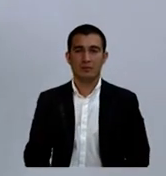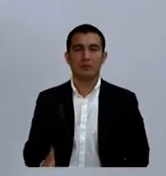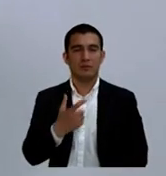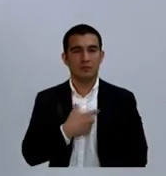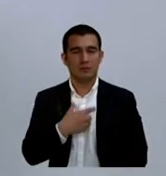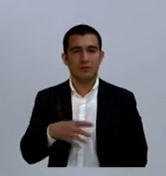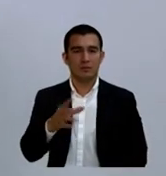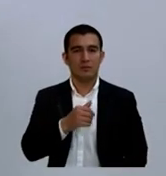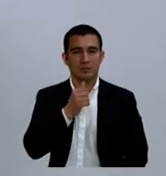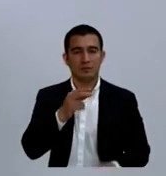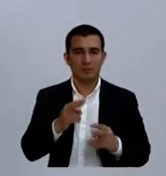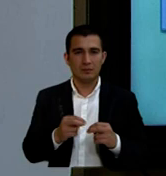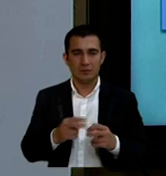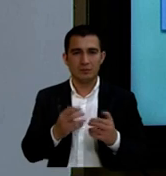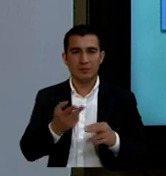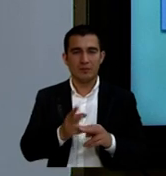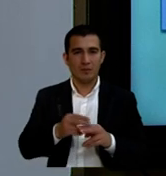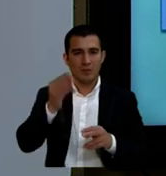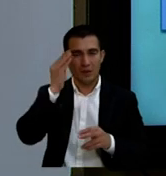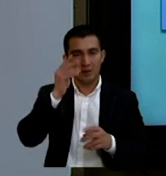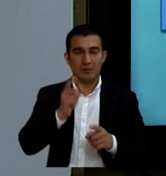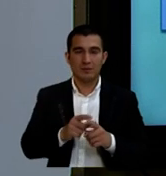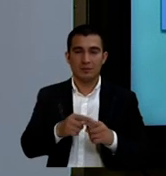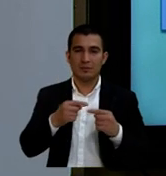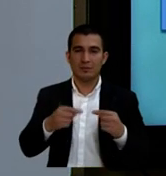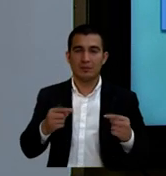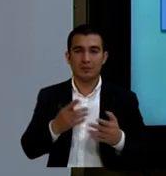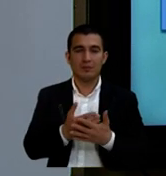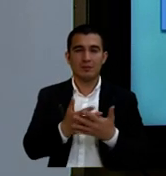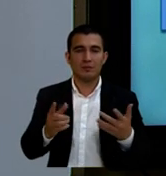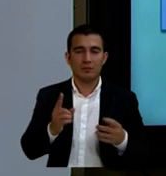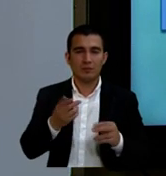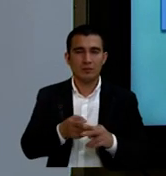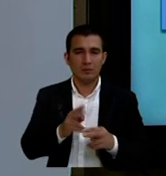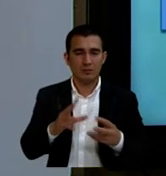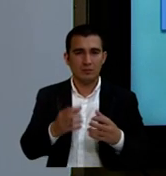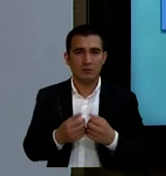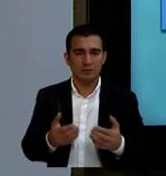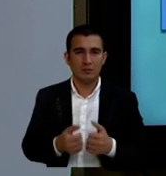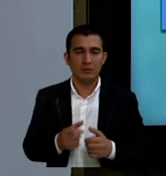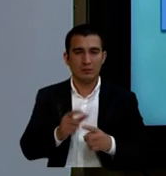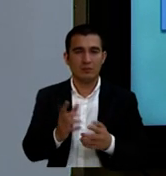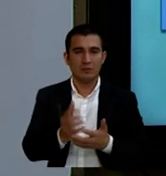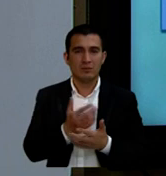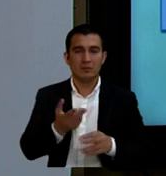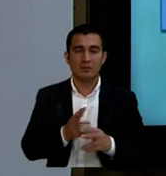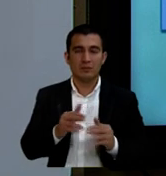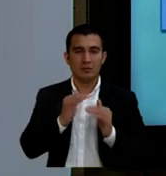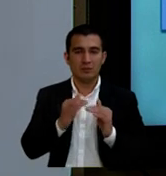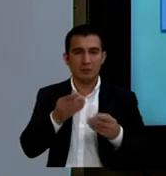O'zingizni bir sinab ko'ringchi. Ifodalilikni ta'minlovchi vositani mana bu gapdan toping. Ovutish lozim